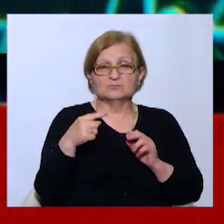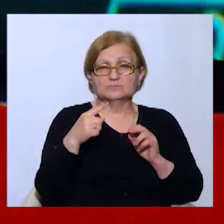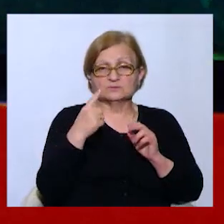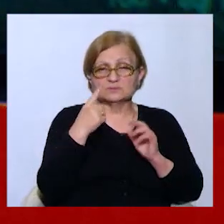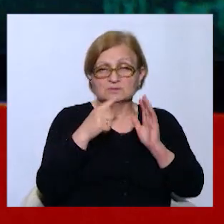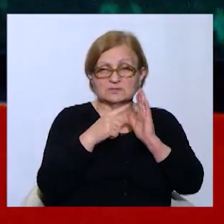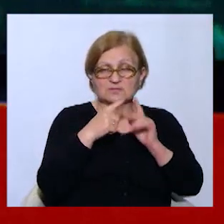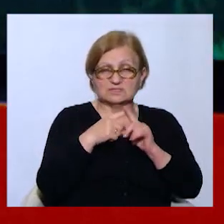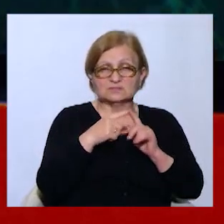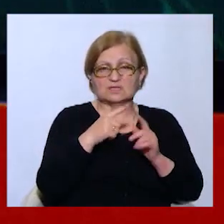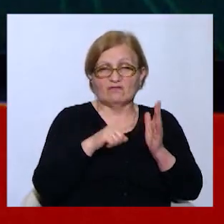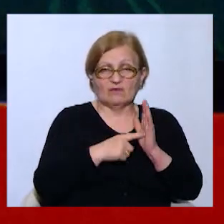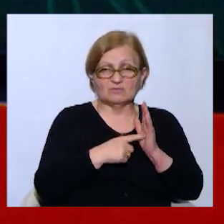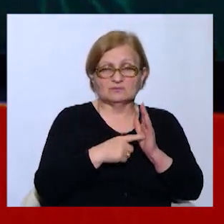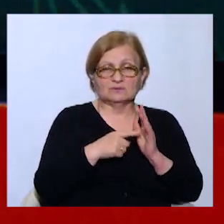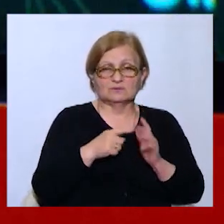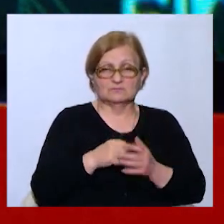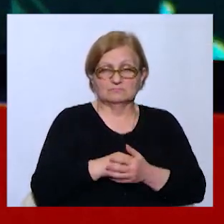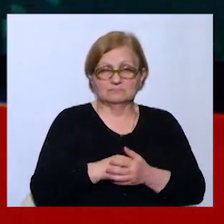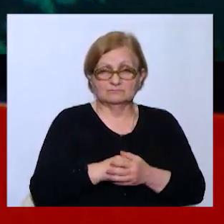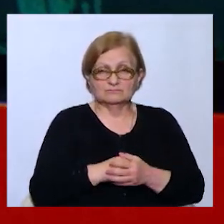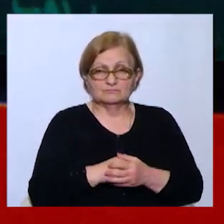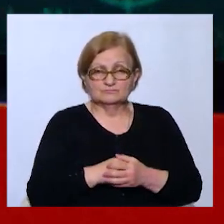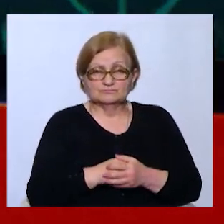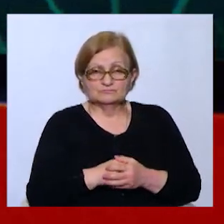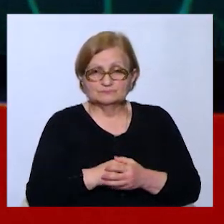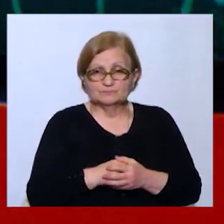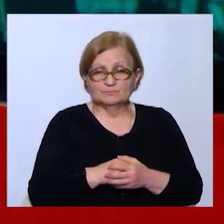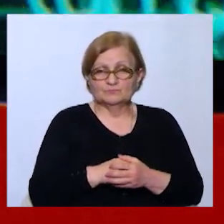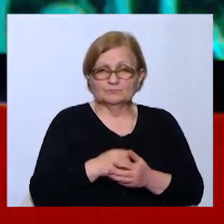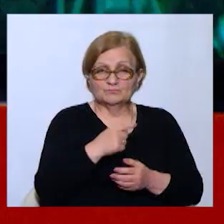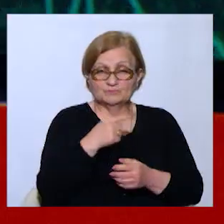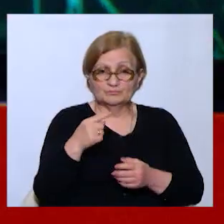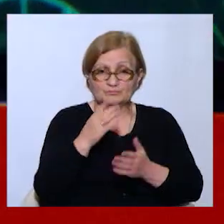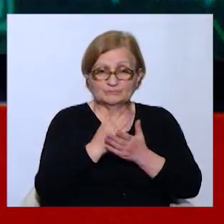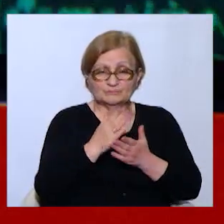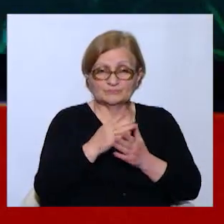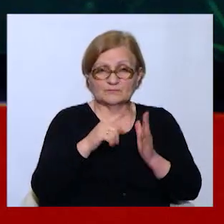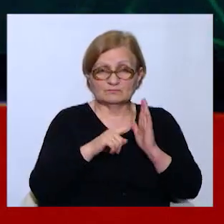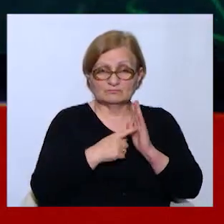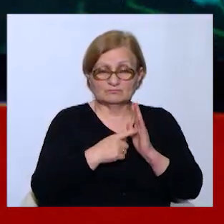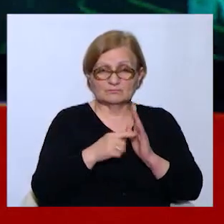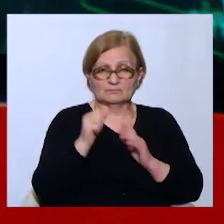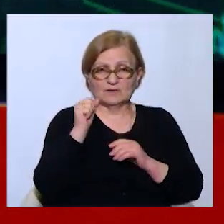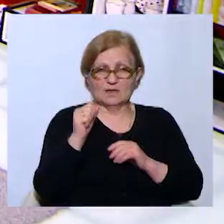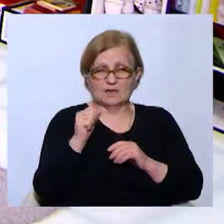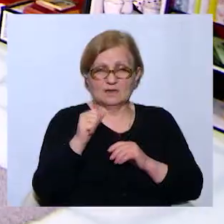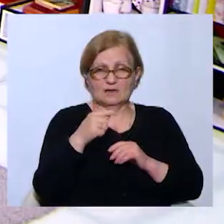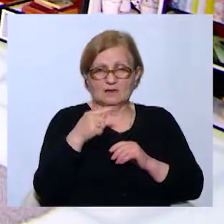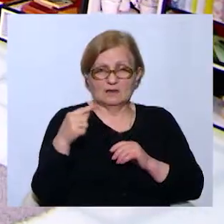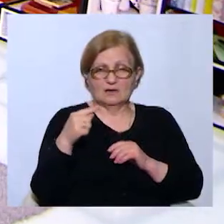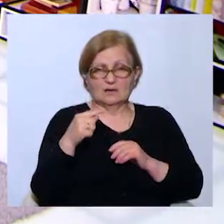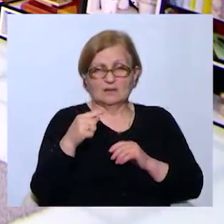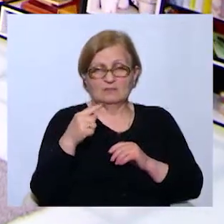გამამრავლოთ x-ზე. ანუ x ხან ესე წერ, ხან ესე წერ, 1 და იგივე ალბათ ხდებით. მინუს არის მინუს 1 გამამრავლო a-ზე. მინუს b არის